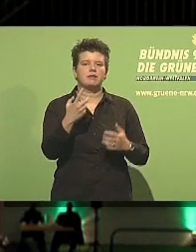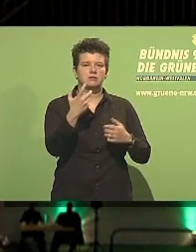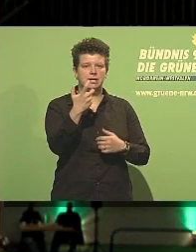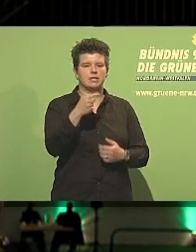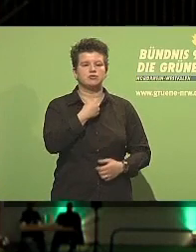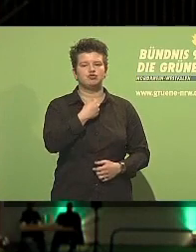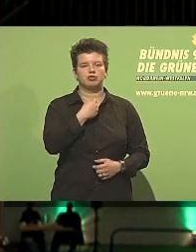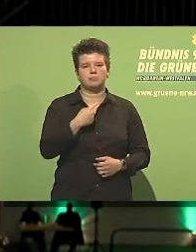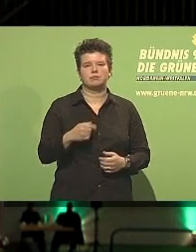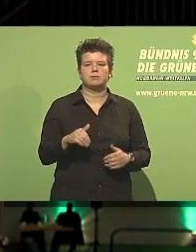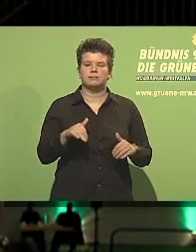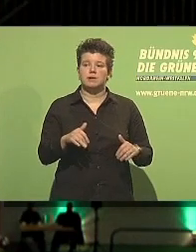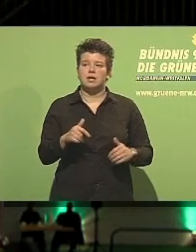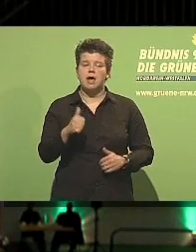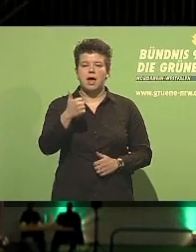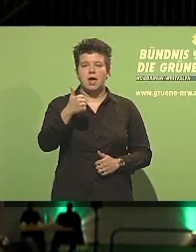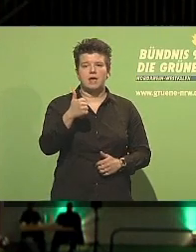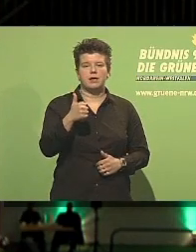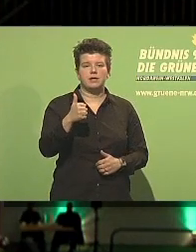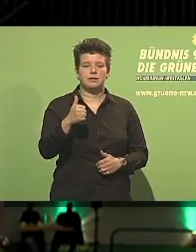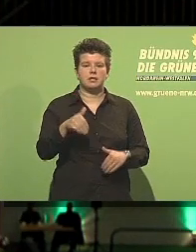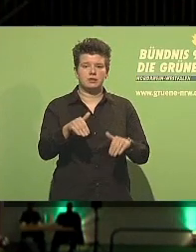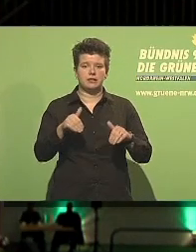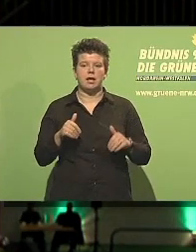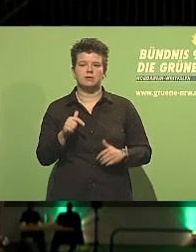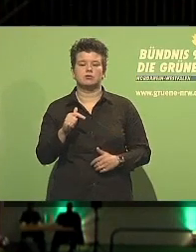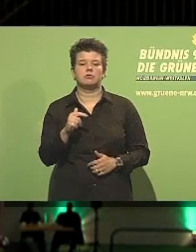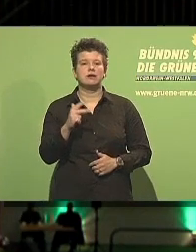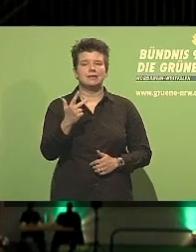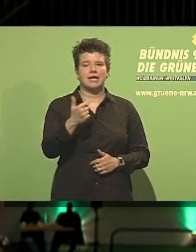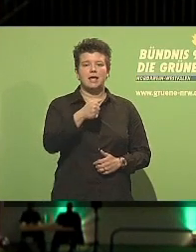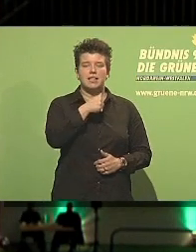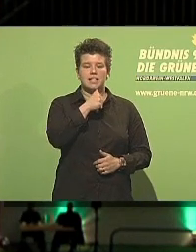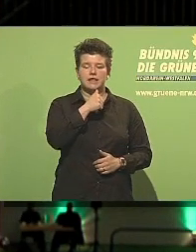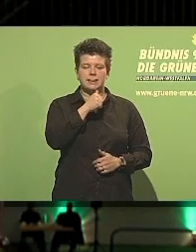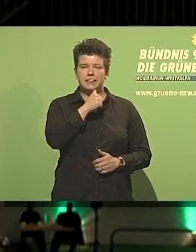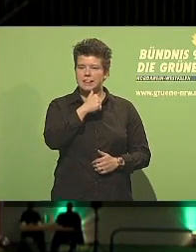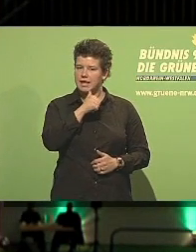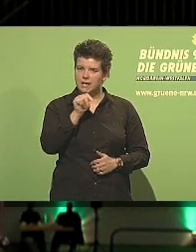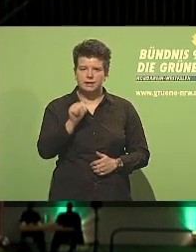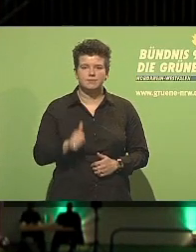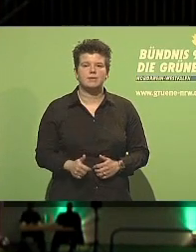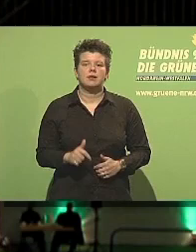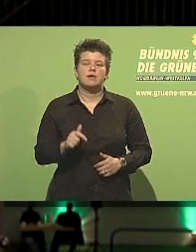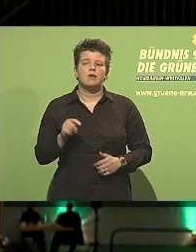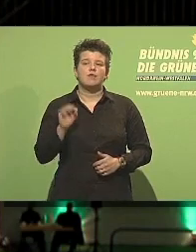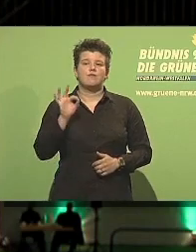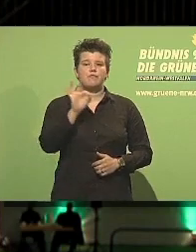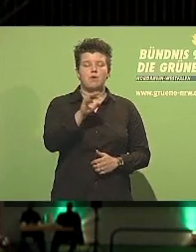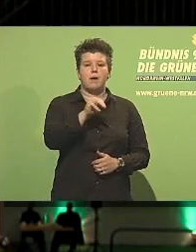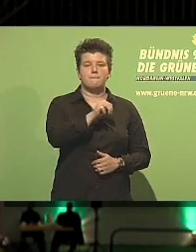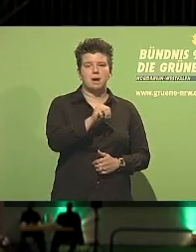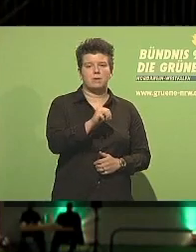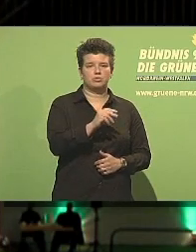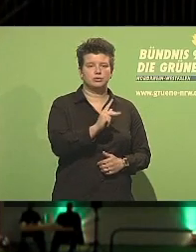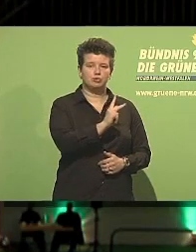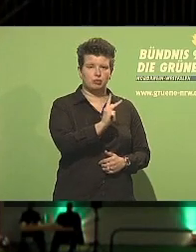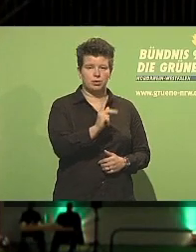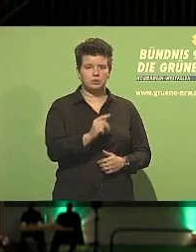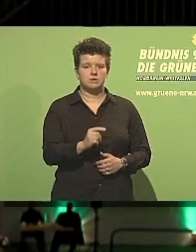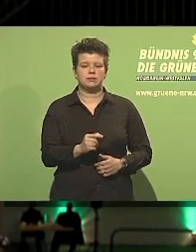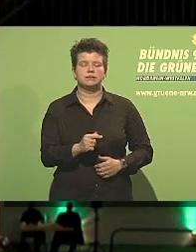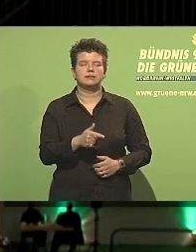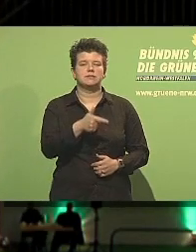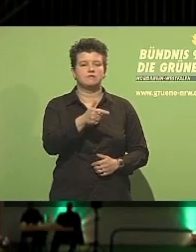eine Person, mit Nein stimmten drei. Für Markus Kurt haben 113 Delegierte